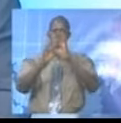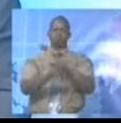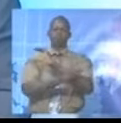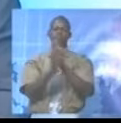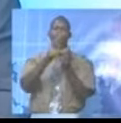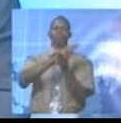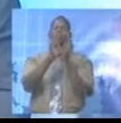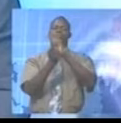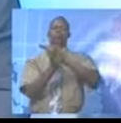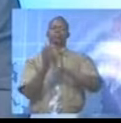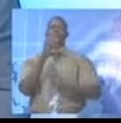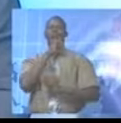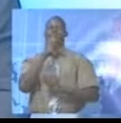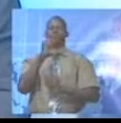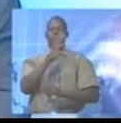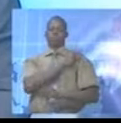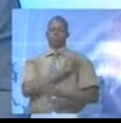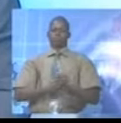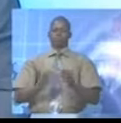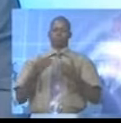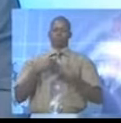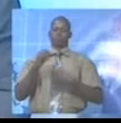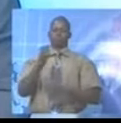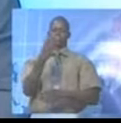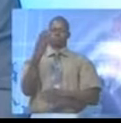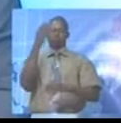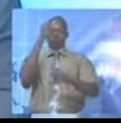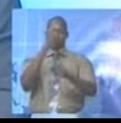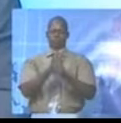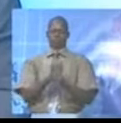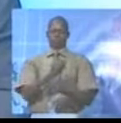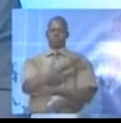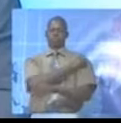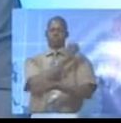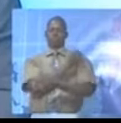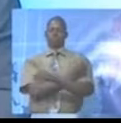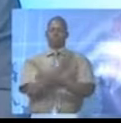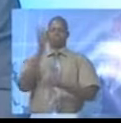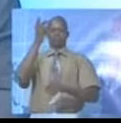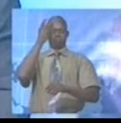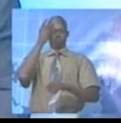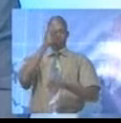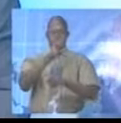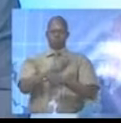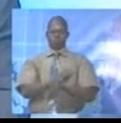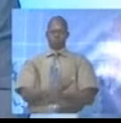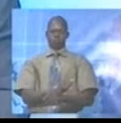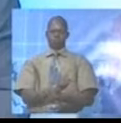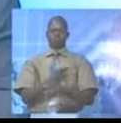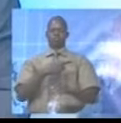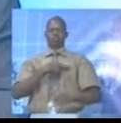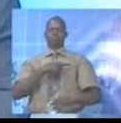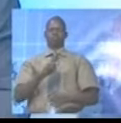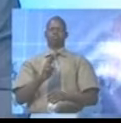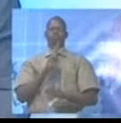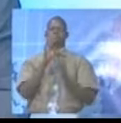remplacement d'Alassane Zakane, qui a passé 15 ans à la tête de cette commune. Autorités politiques, administratives, coutumières et religieuses